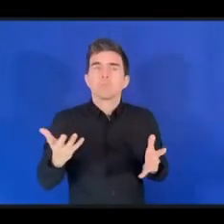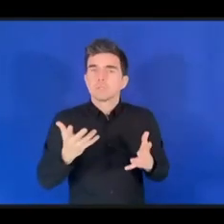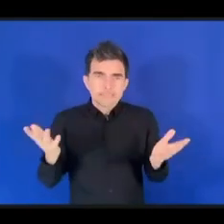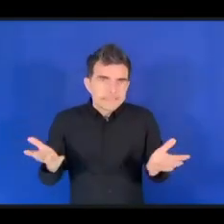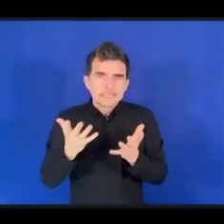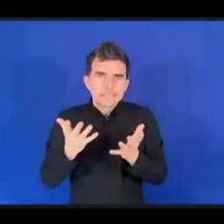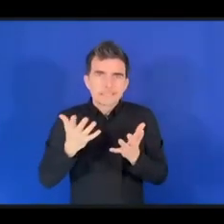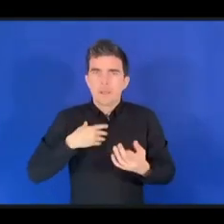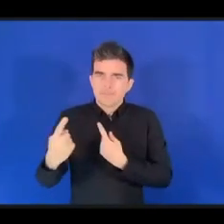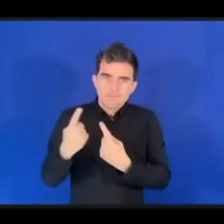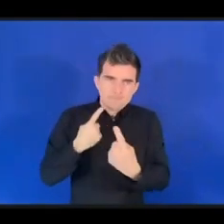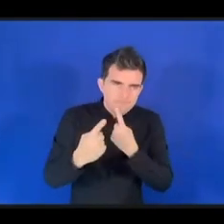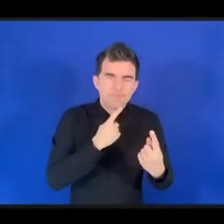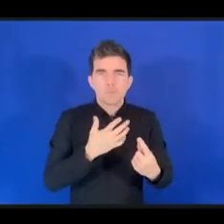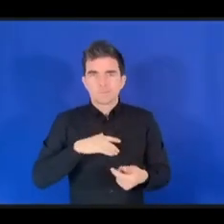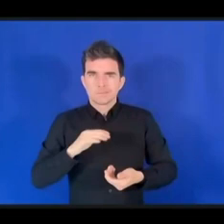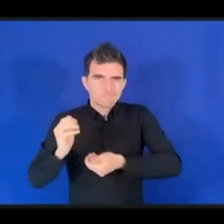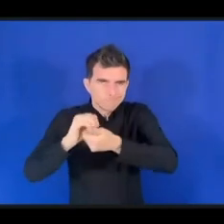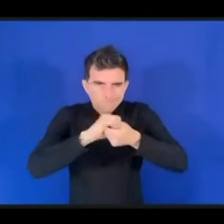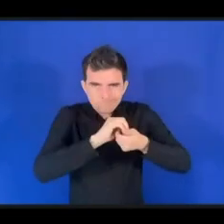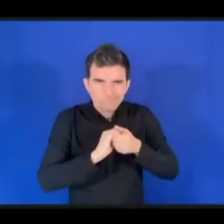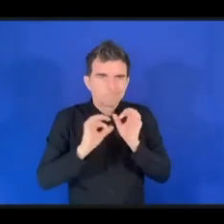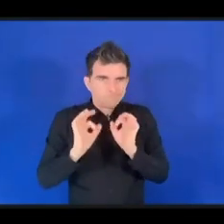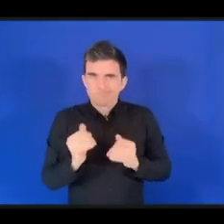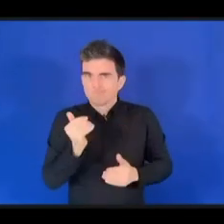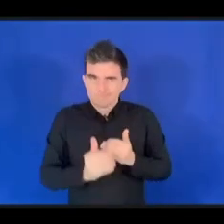独立相关方的意见。在最近的